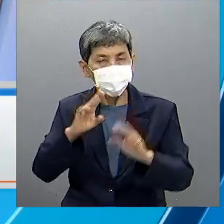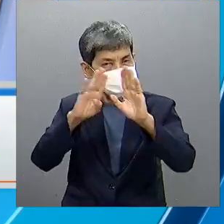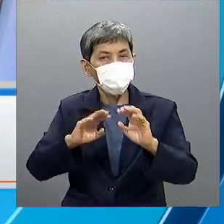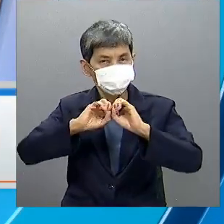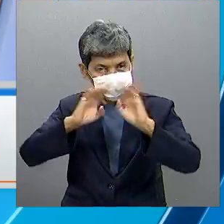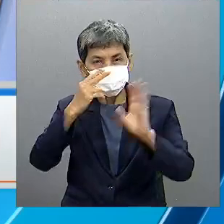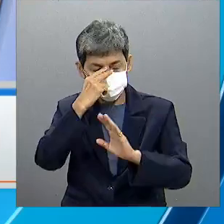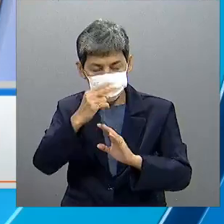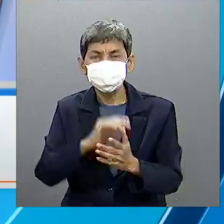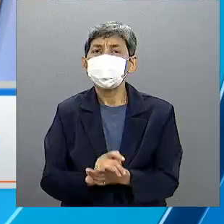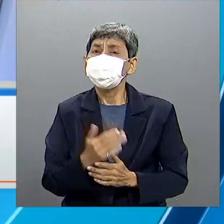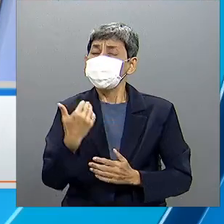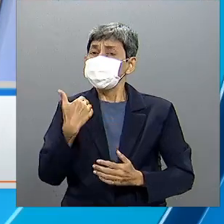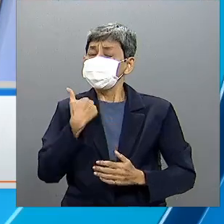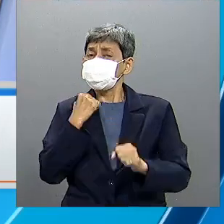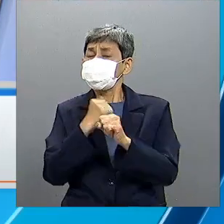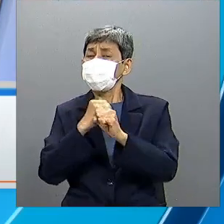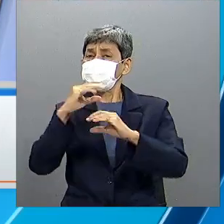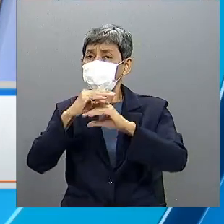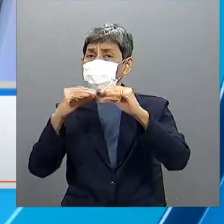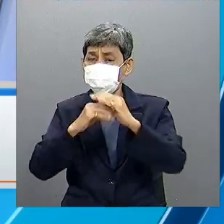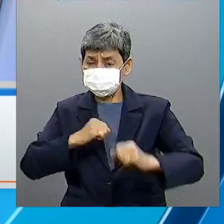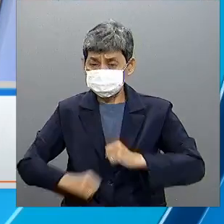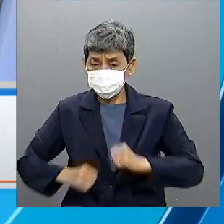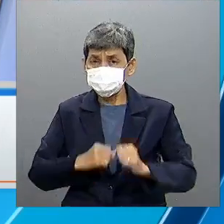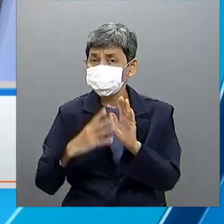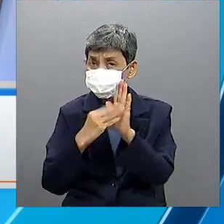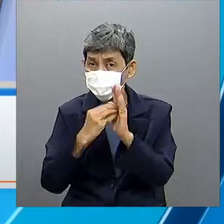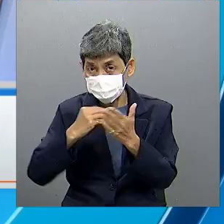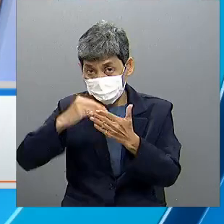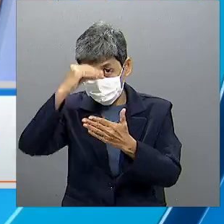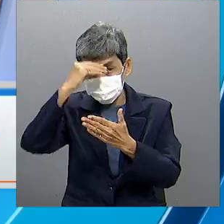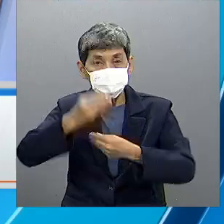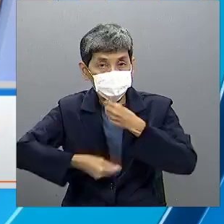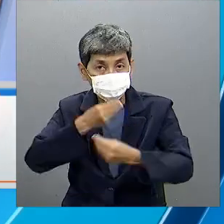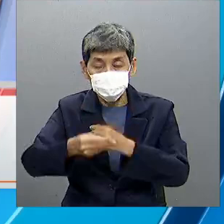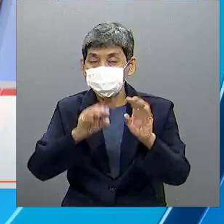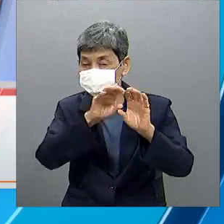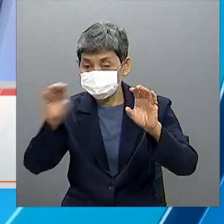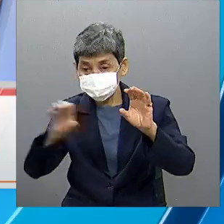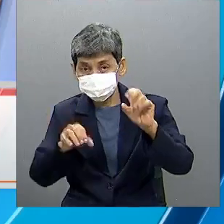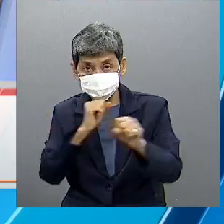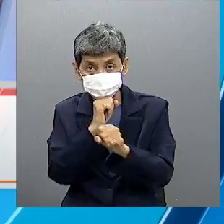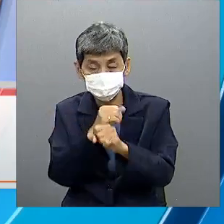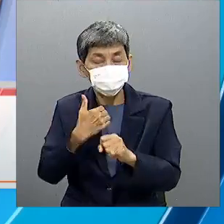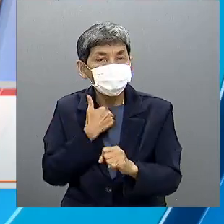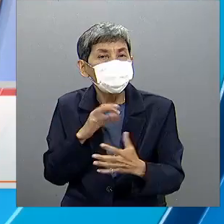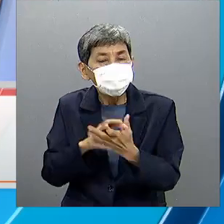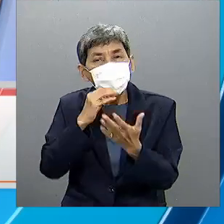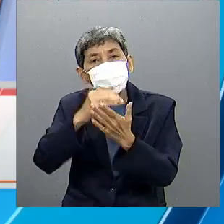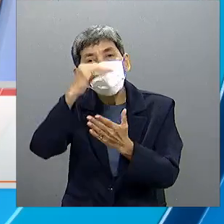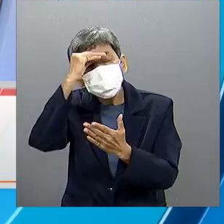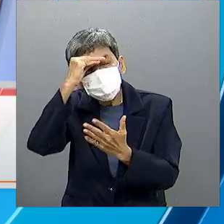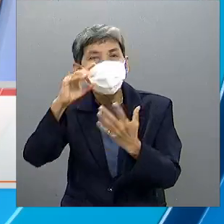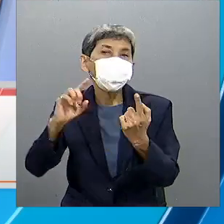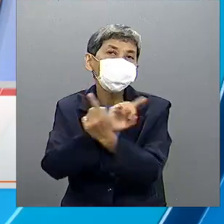ณปูทีนี้นอกจากในโครงการยังออนไลน์ทางกลุ่ม CareerPath เองมีการร่วมกันในเรื่องของการขับเคลื่อนทางด้านการศึกษาในสังคมอย่างไรบ้